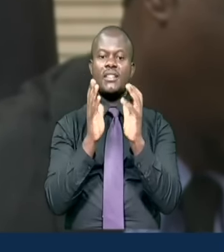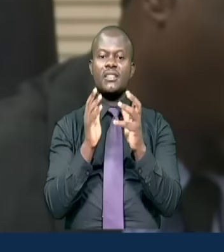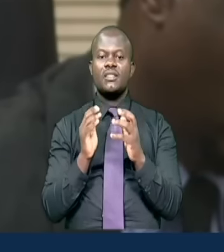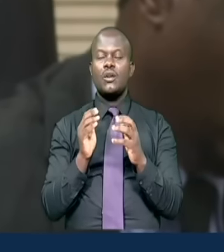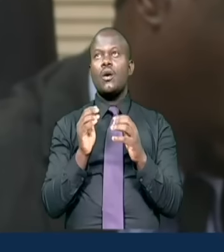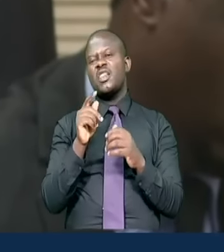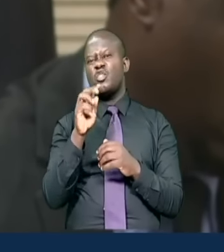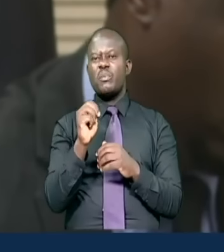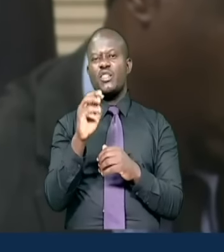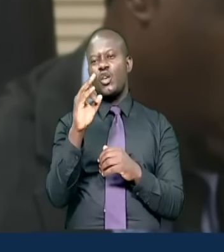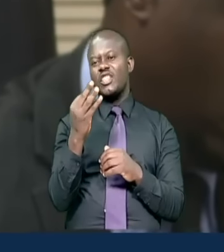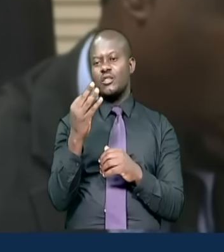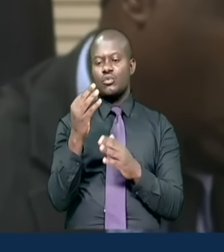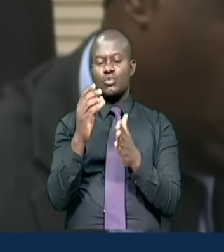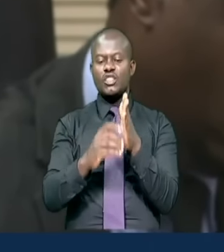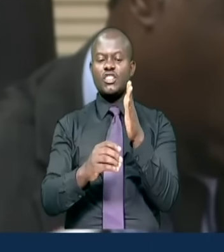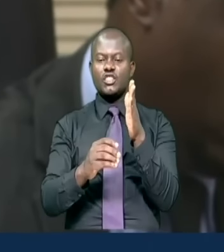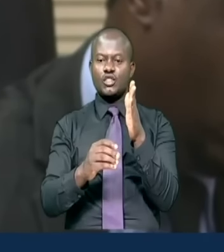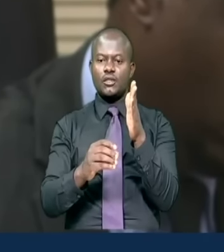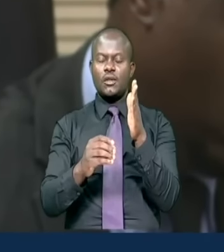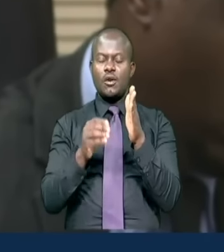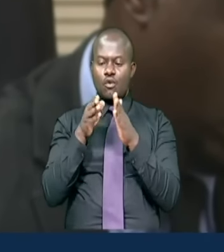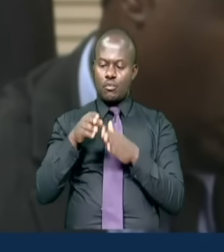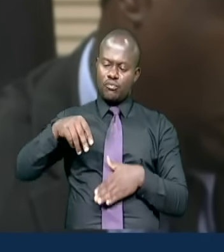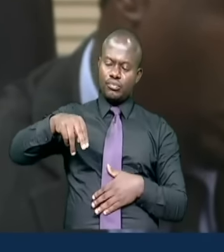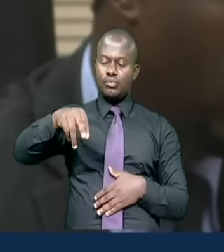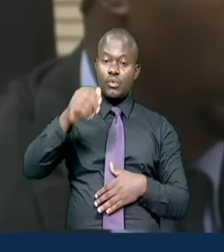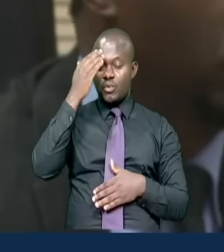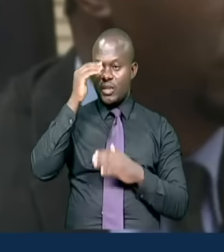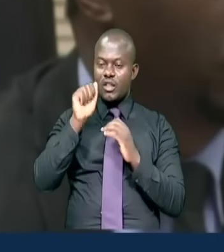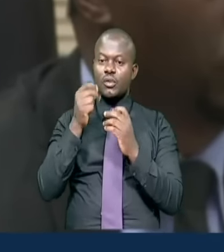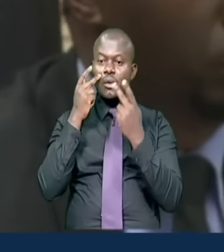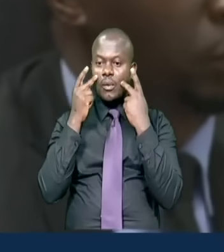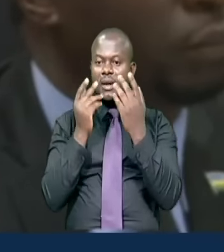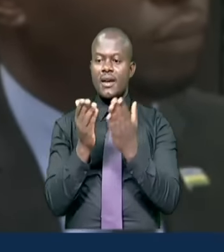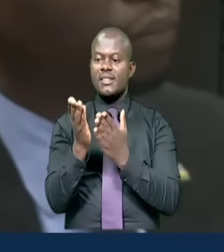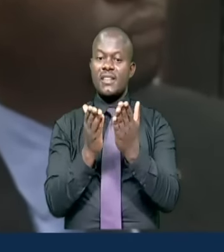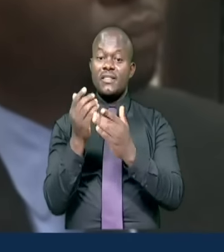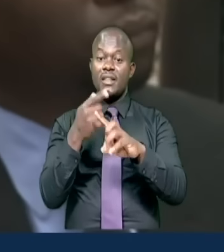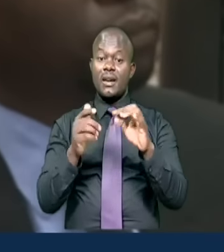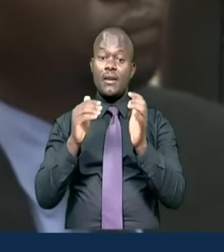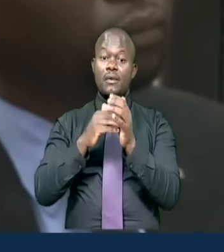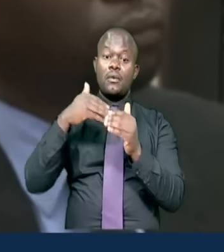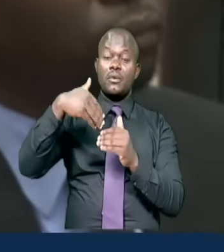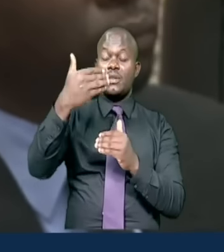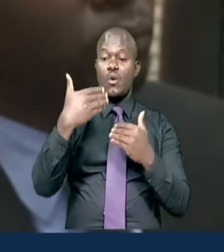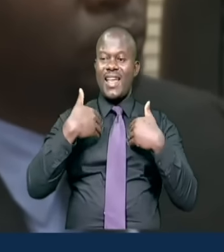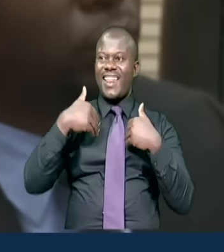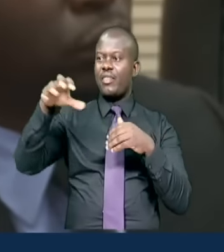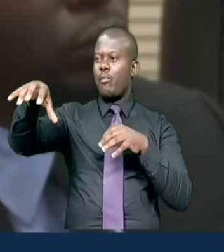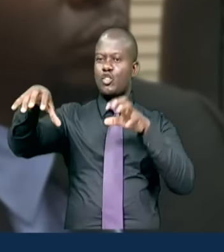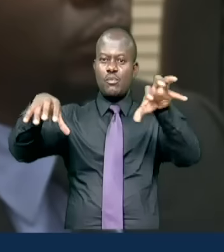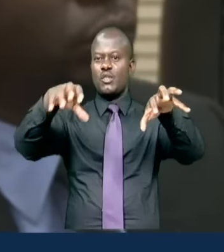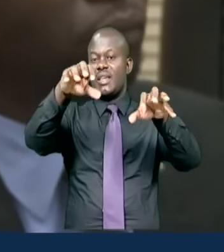n'ibirometero 3.5 umuturage agenda kugira ngo abone serivisi, kandi uko za poste de sante n'ibindi